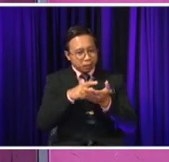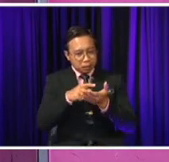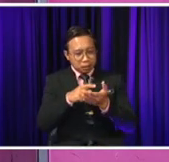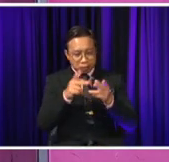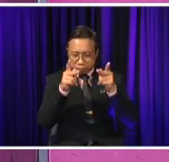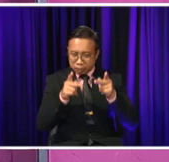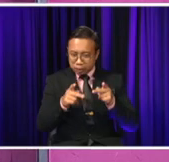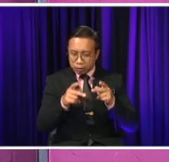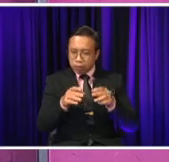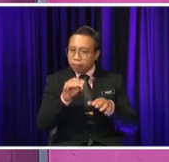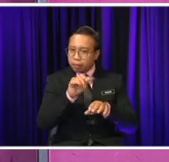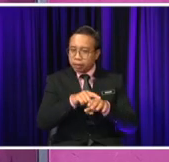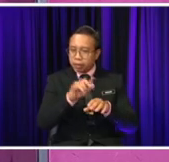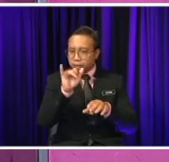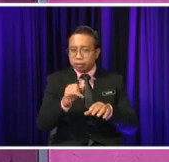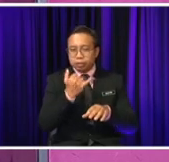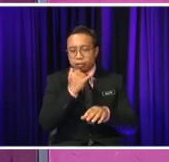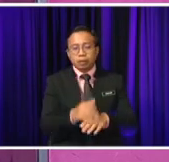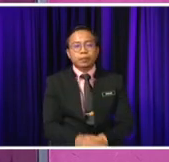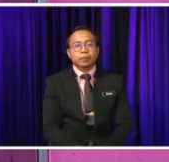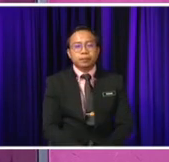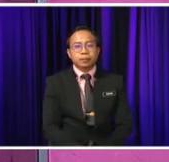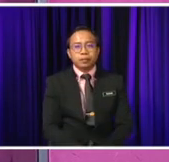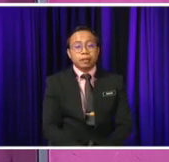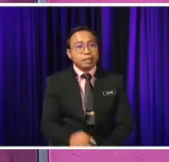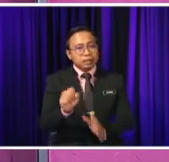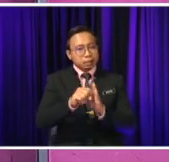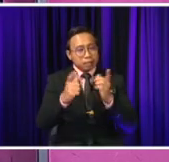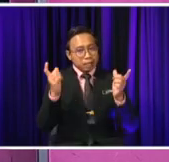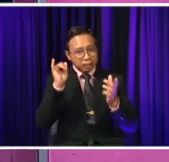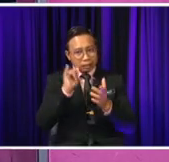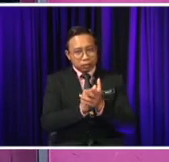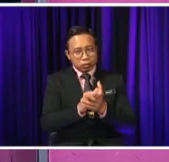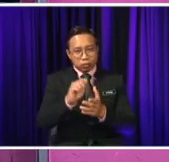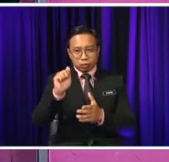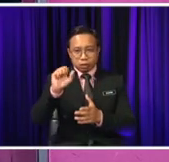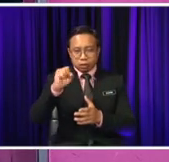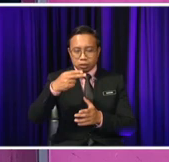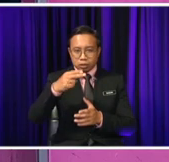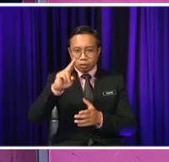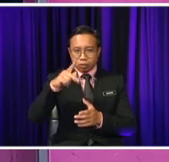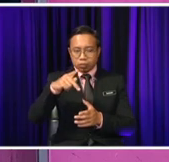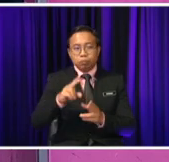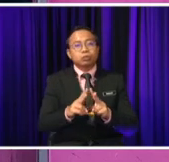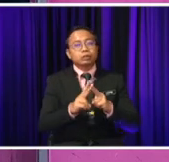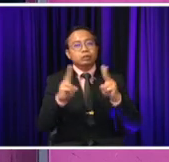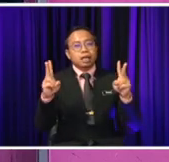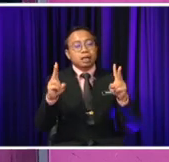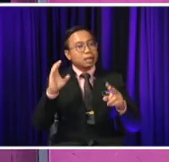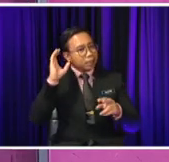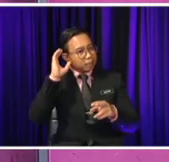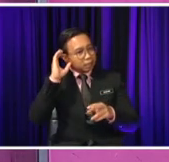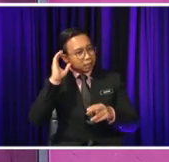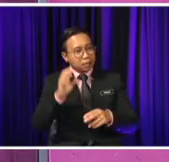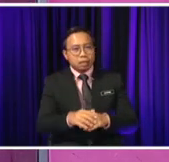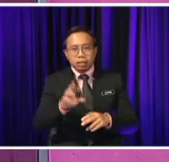salah dan menganiaya kepada yang betul selain daripada itu ashahub sangat mendengar